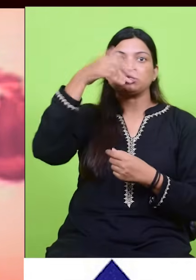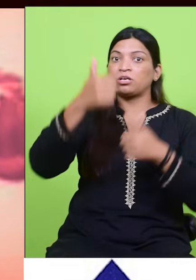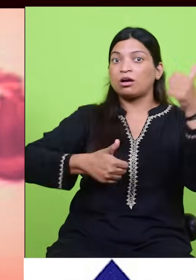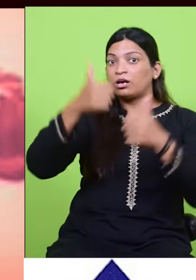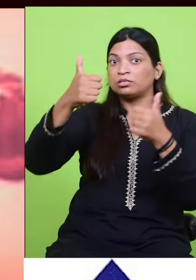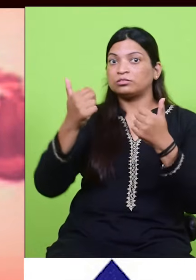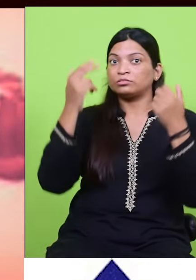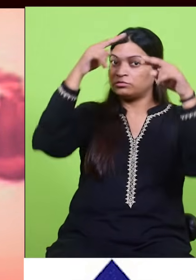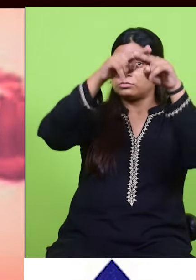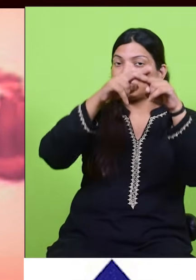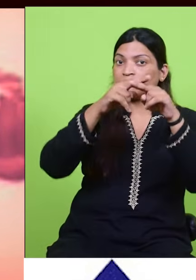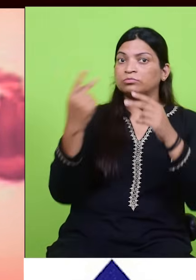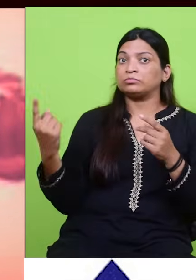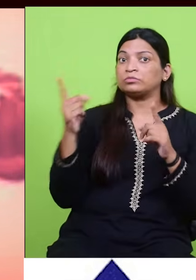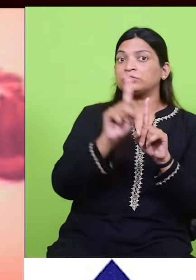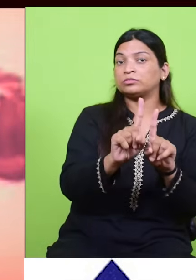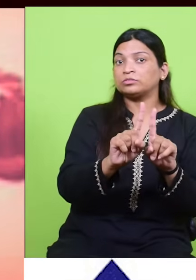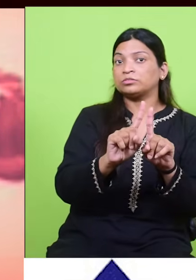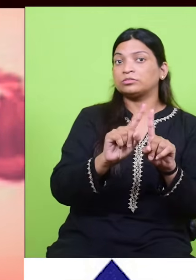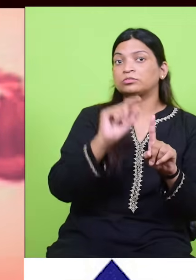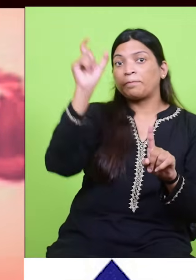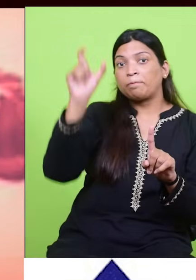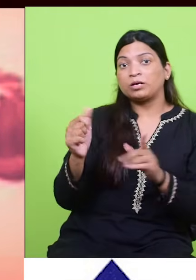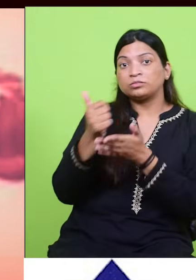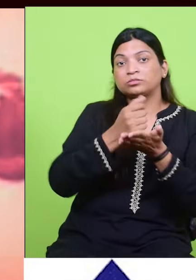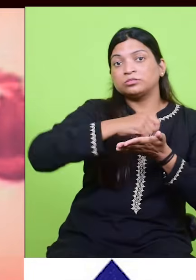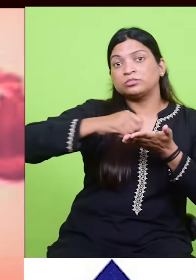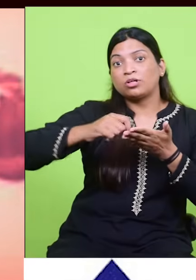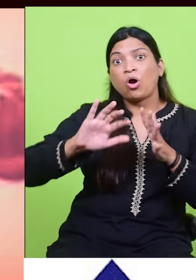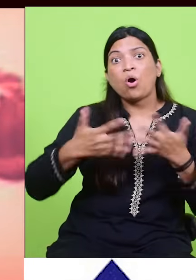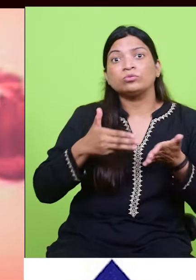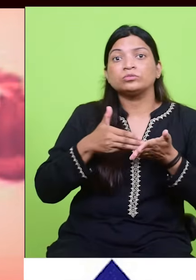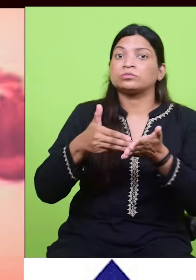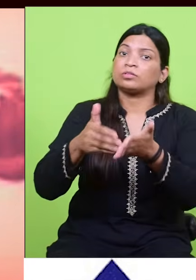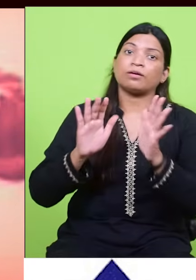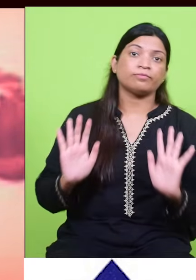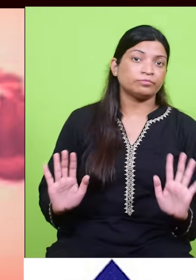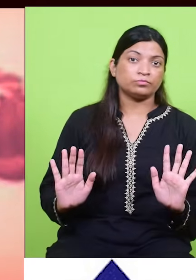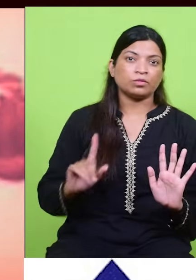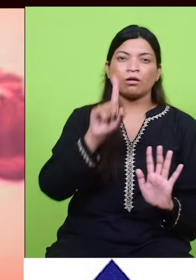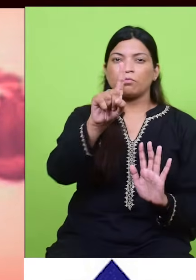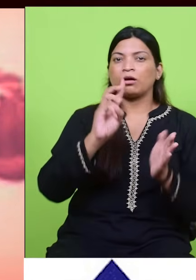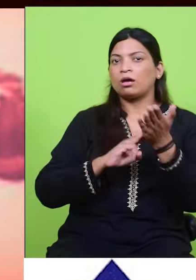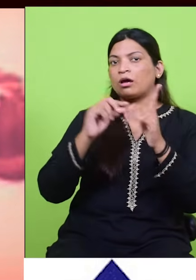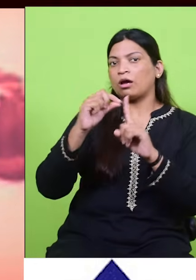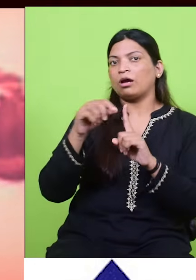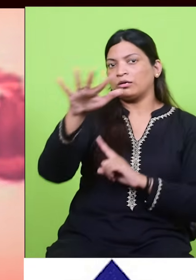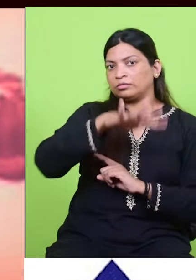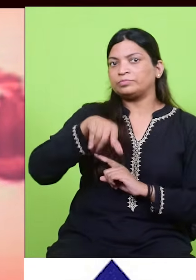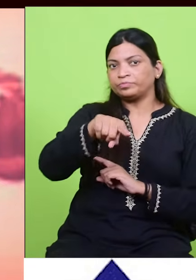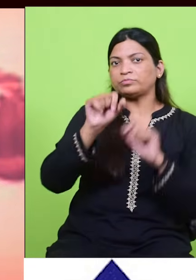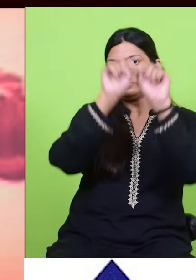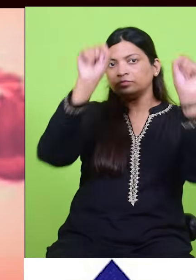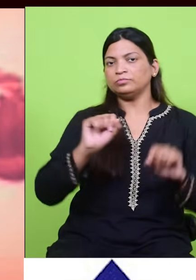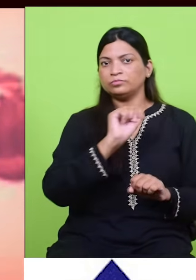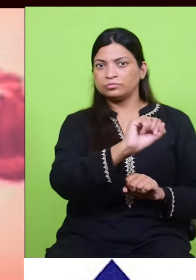बहुत बड़ी दिक्कत आने वाली है। और जो बोर्ड, जो MP का जो सिस्टम है, उसमें ये है कि जो ब्लाइंड बच्चे होते हैं उनको